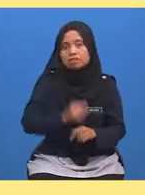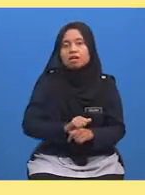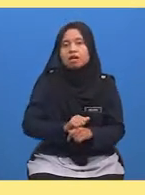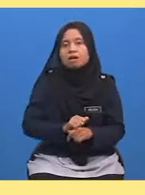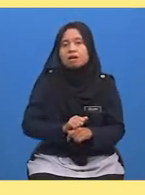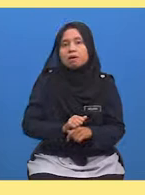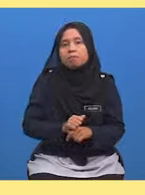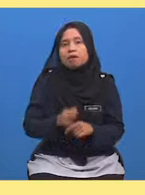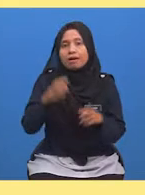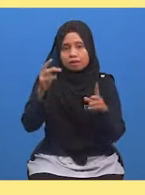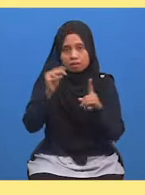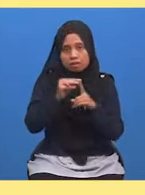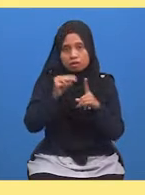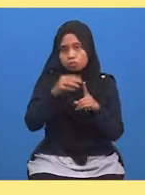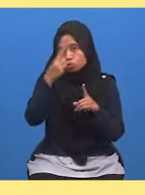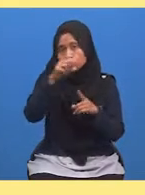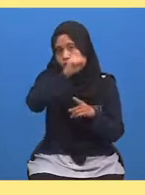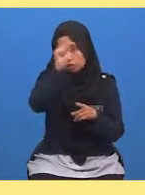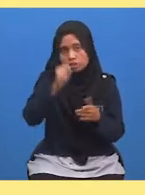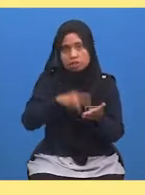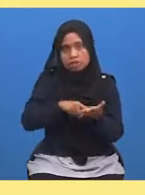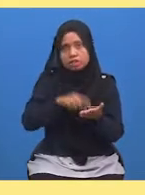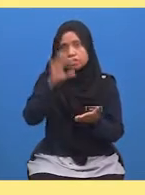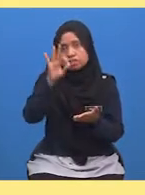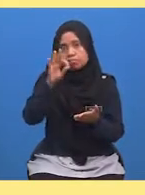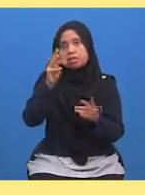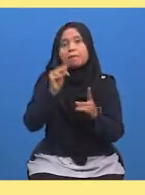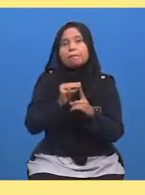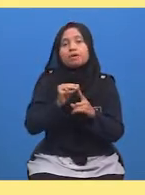peruntukan markah bagi soalan ini adalah 9 markah.